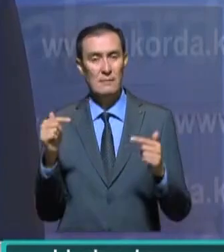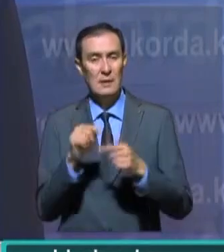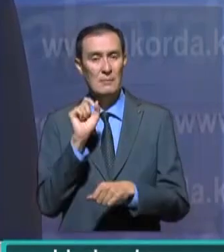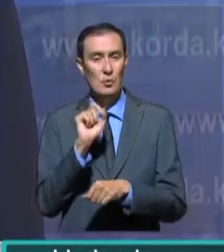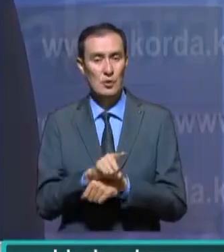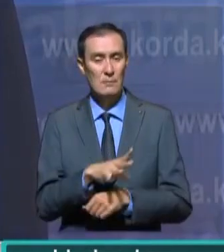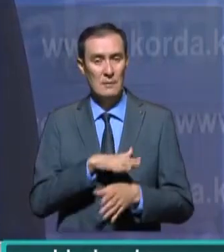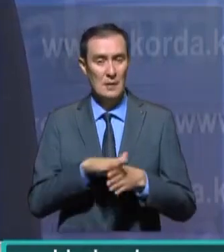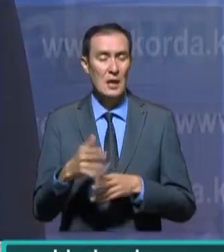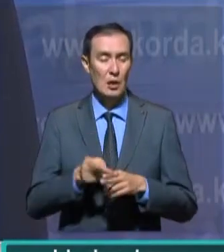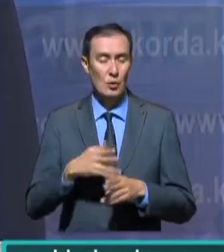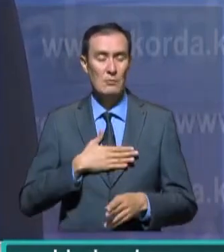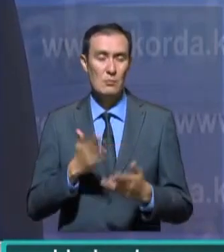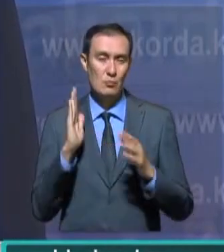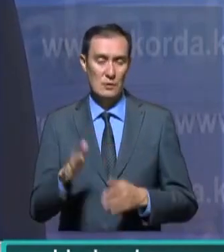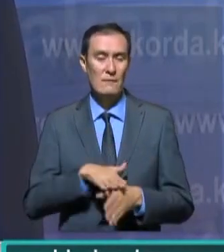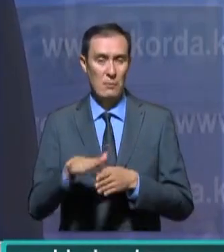поручения которые мы конечно же будем выполнять